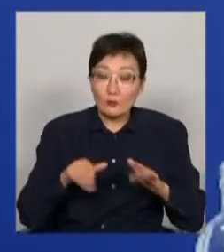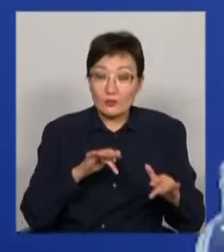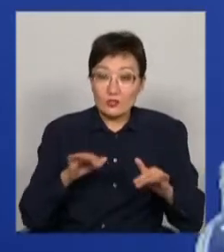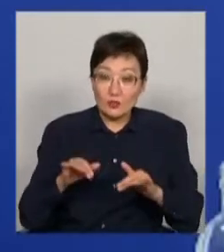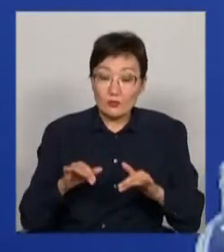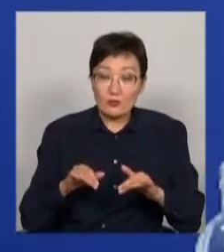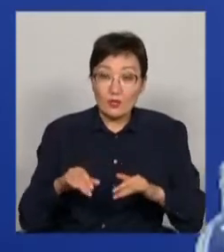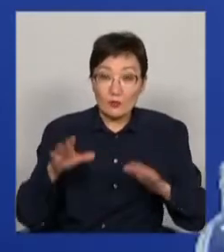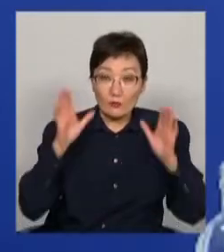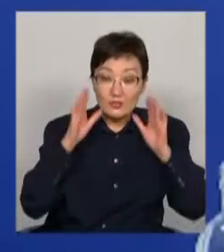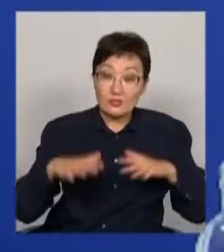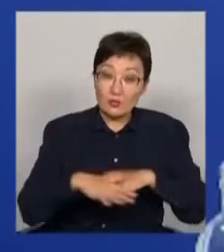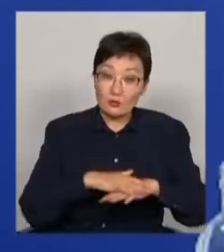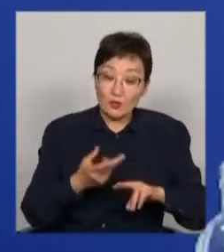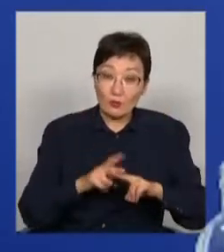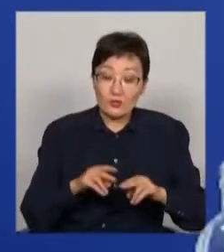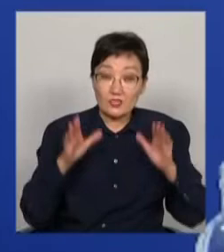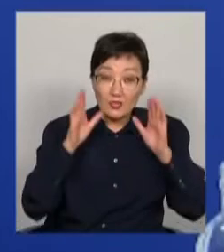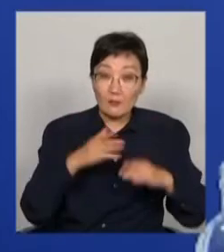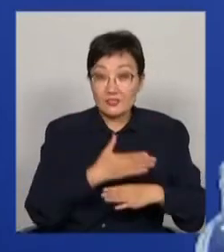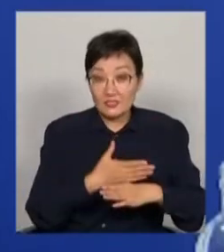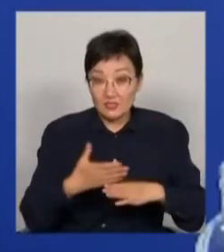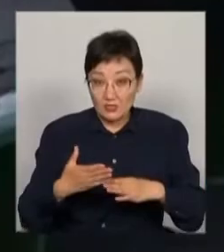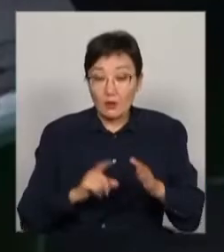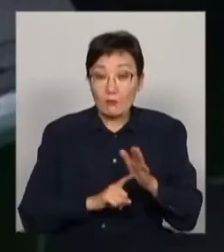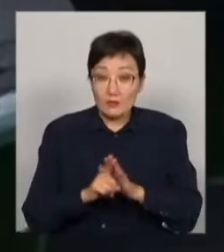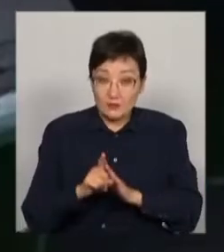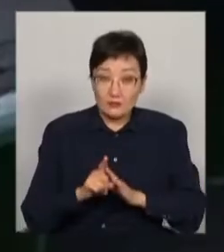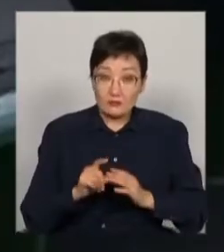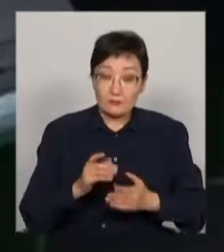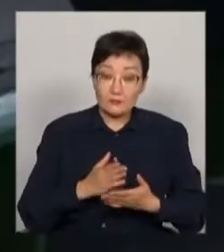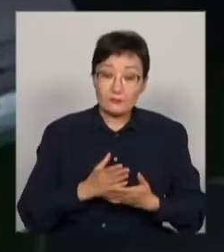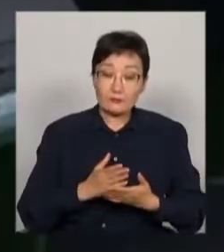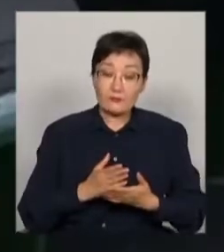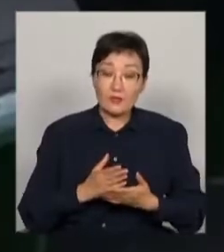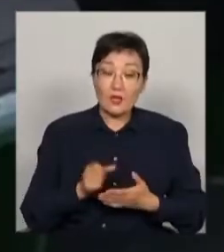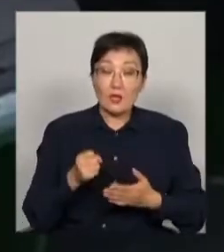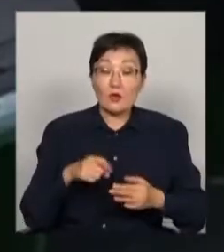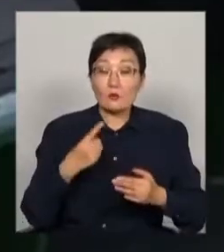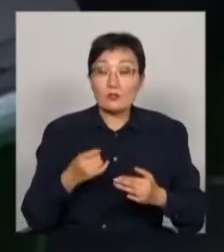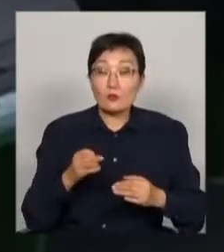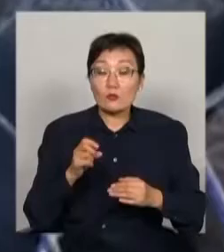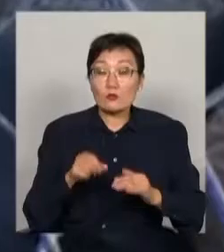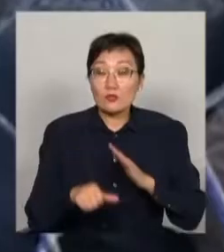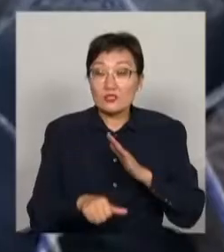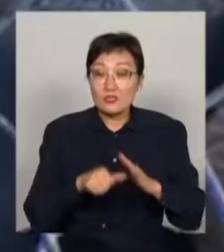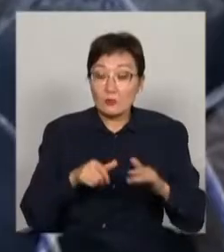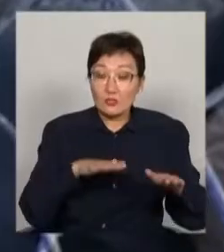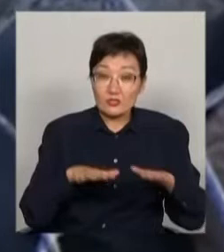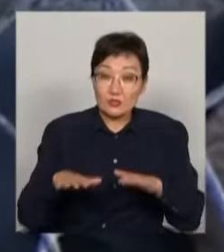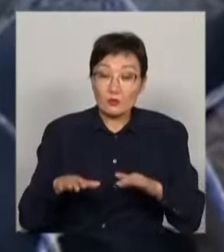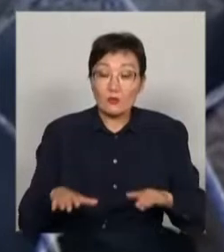мұсылман жұртшылығы осы айт намазын оқығаннан кейін барып кіріседі. Айта кетей, құрбандық шалу орындары